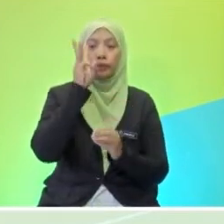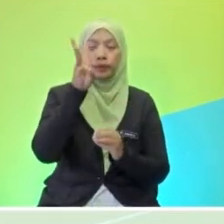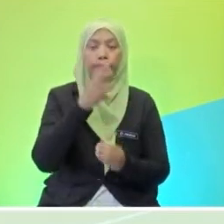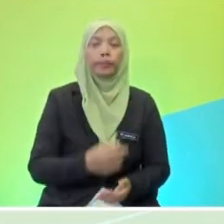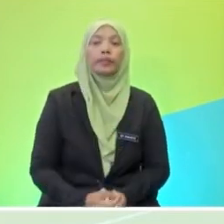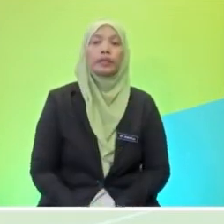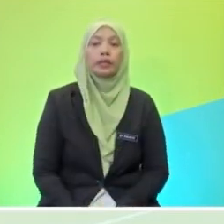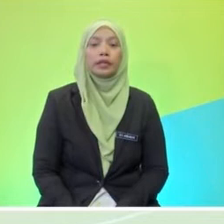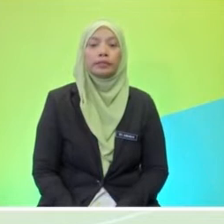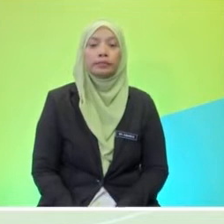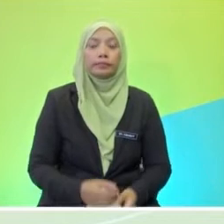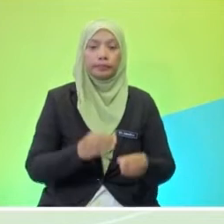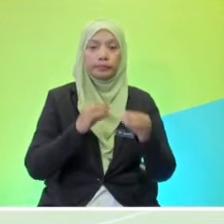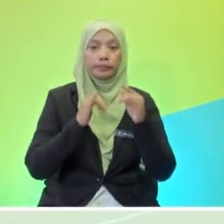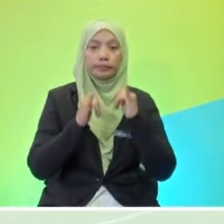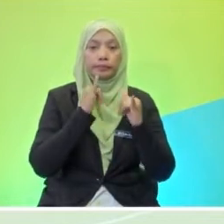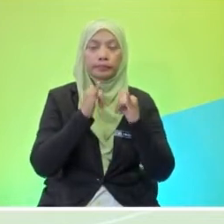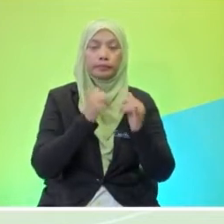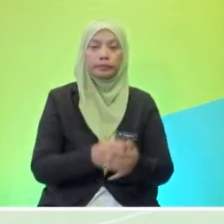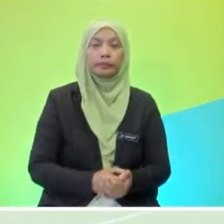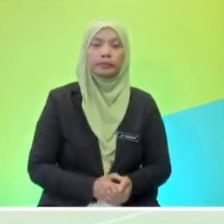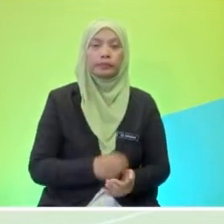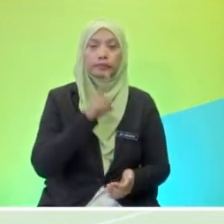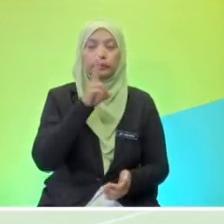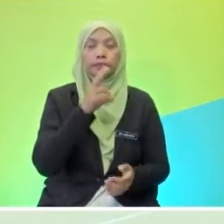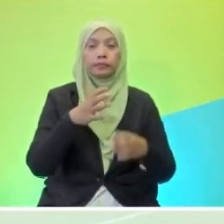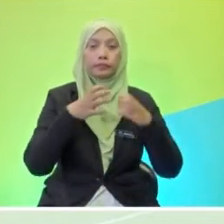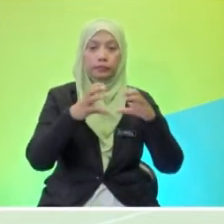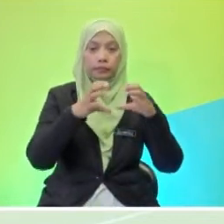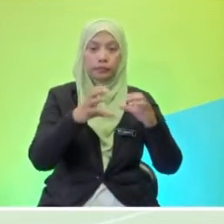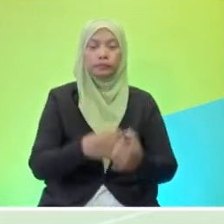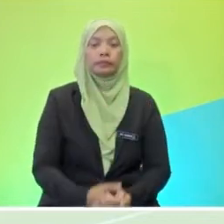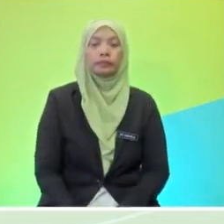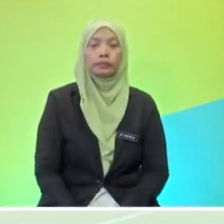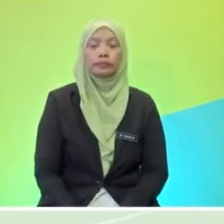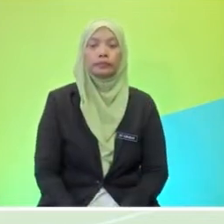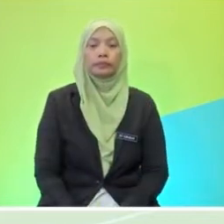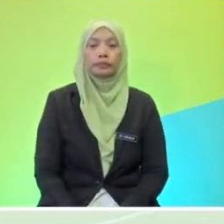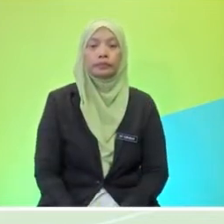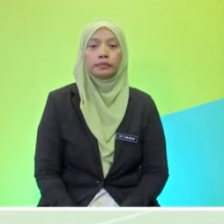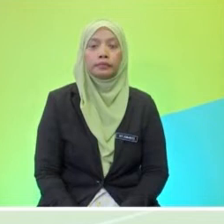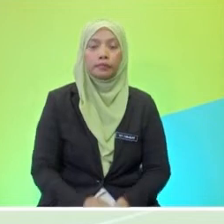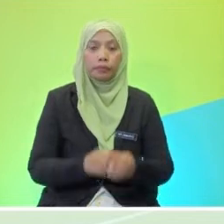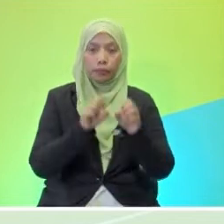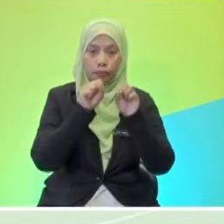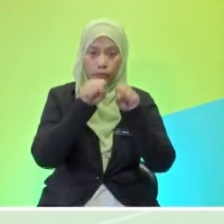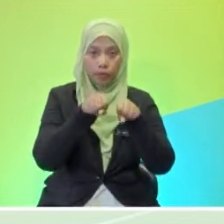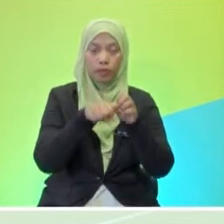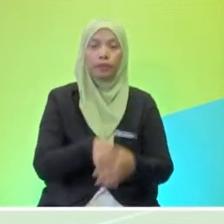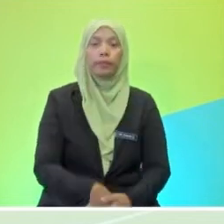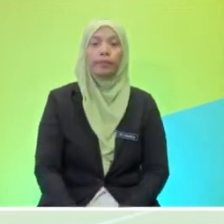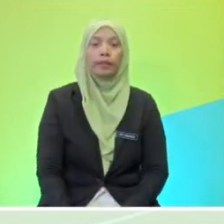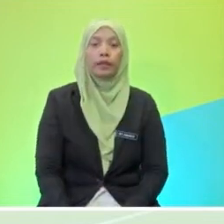Nyatakan dua kaidah digunakan semasa pemerolehan semula bahan dan tenaga Oke Kak sini kita nak